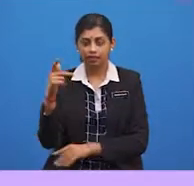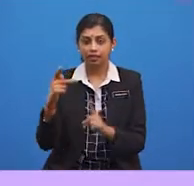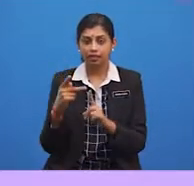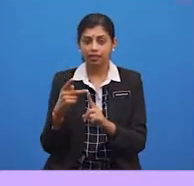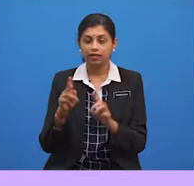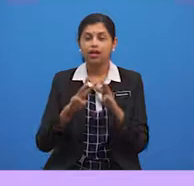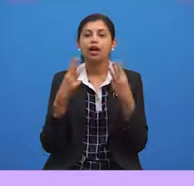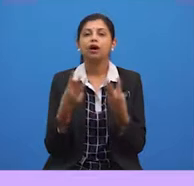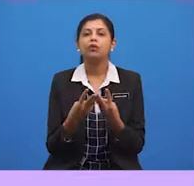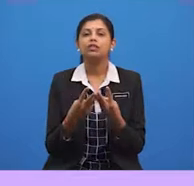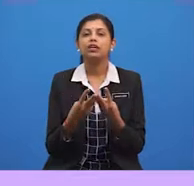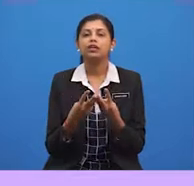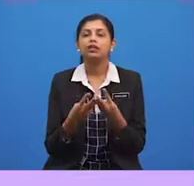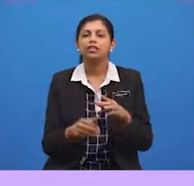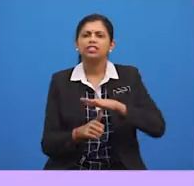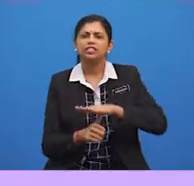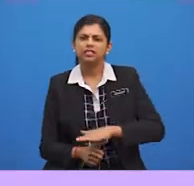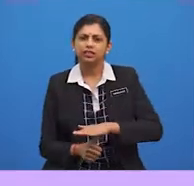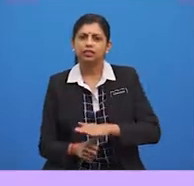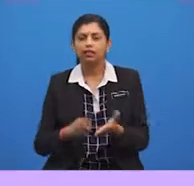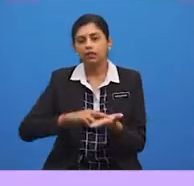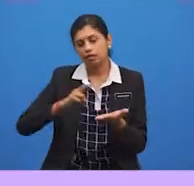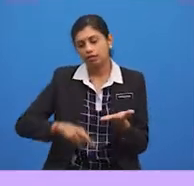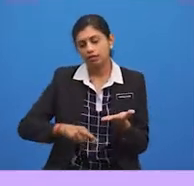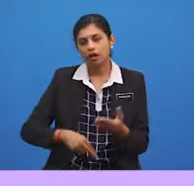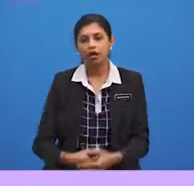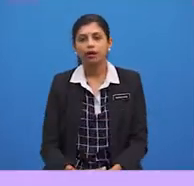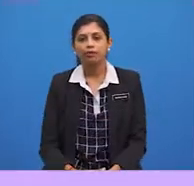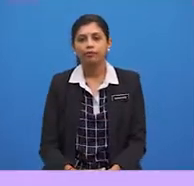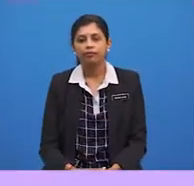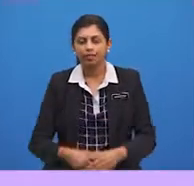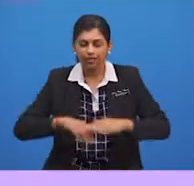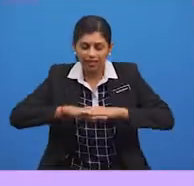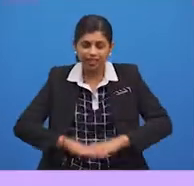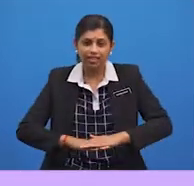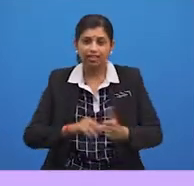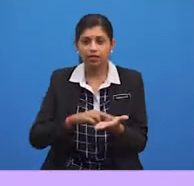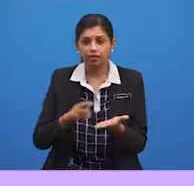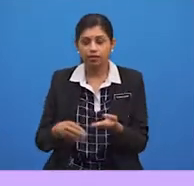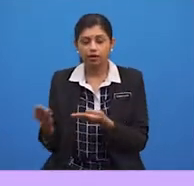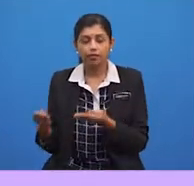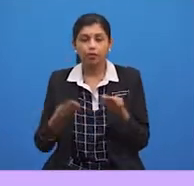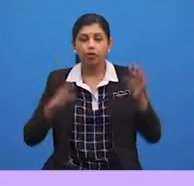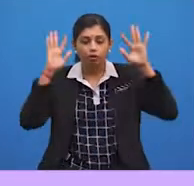pada musim panas dan akan membawa hujan lebat.